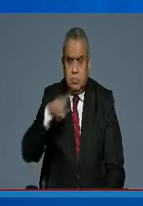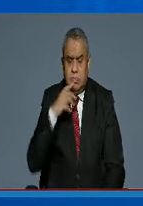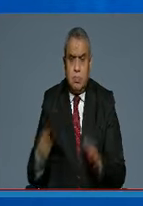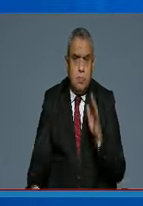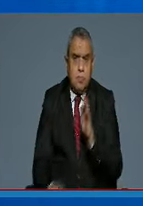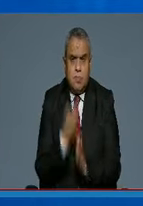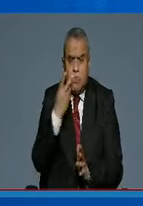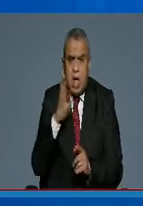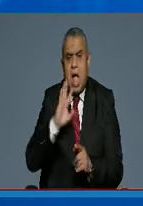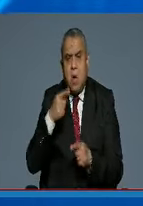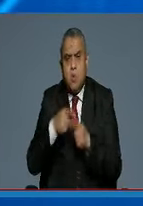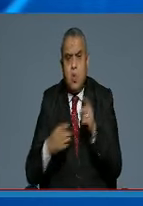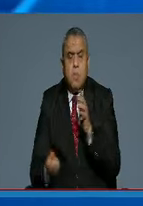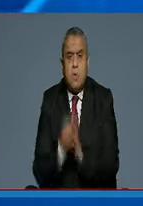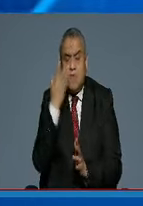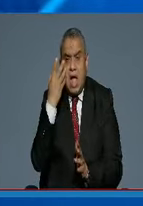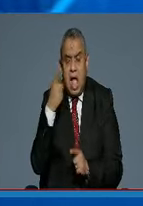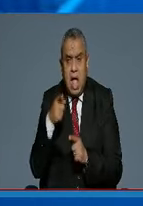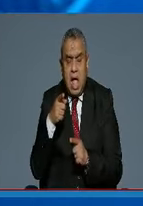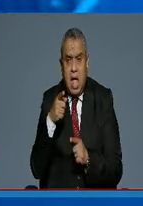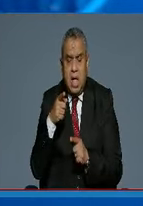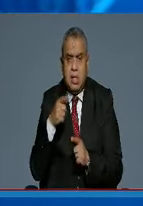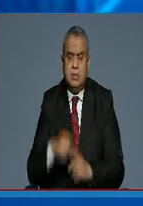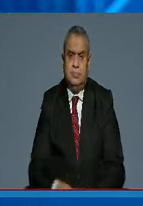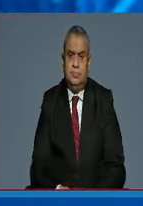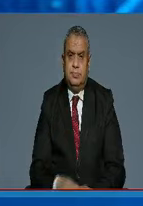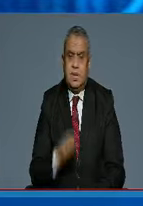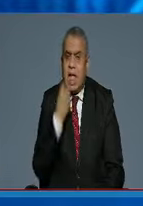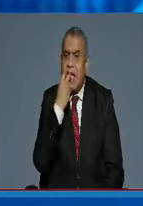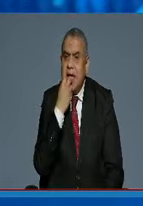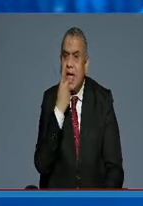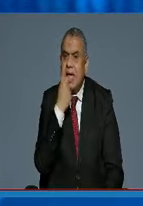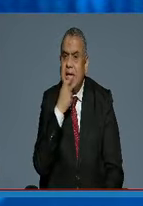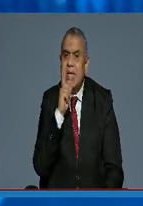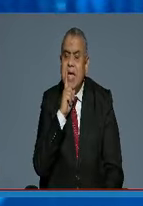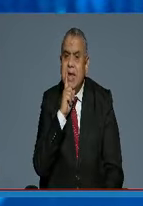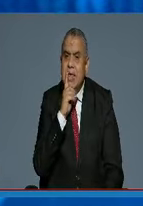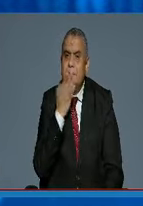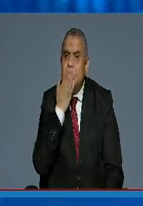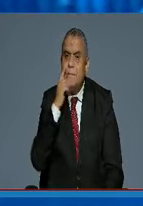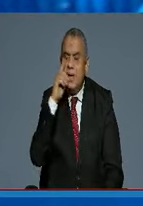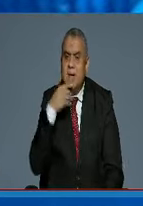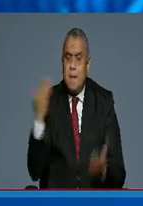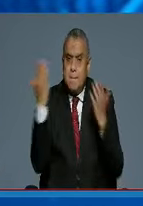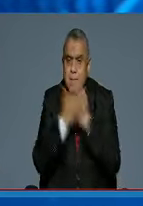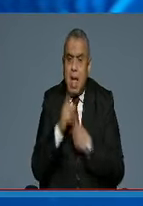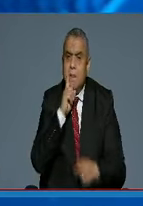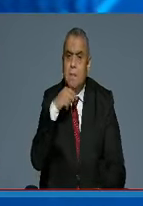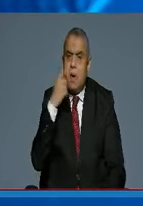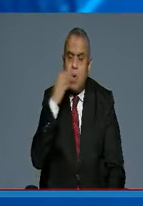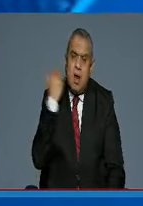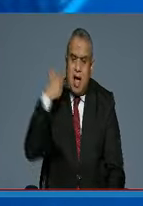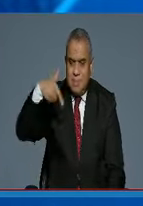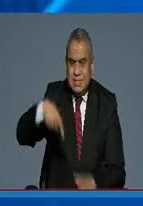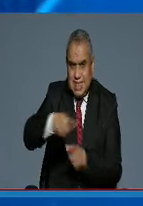ونص المفاجاه المفاجاه انه كريم ندفيد بدا النهارده المباراه بدلا من مروان عطيه في مركز رقم